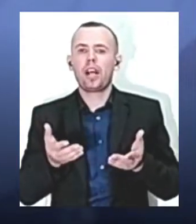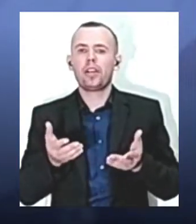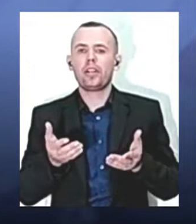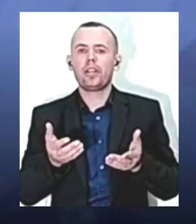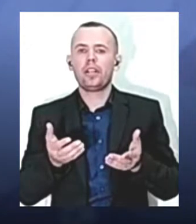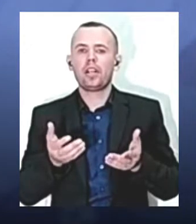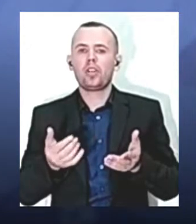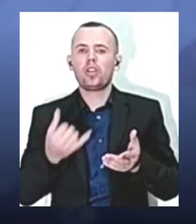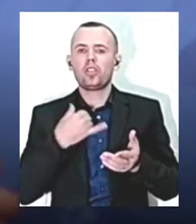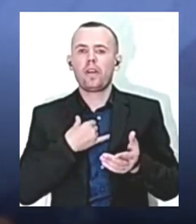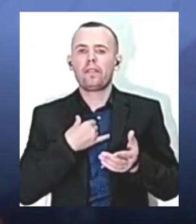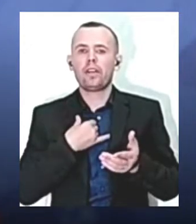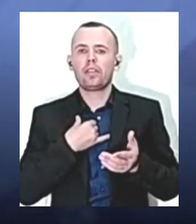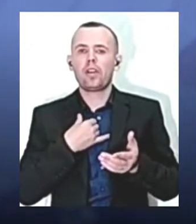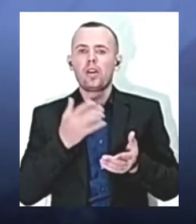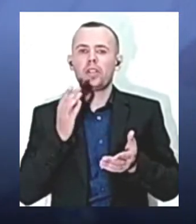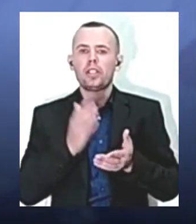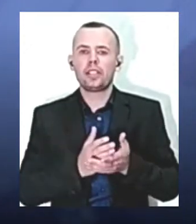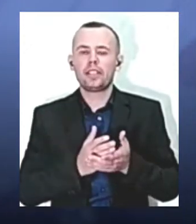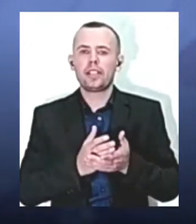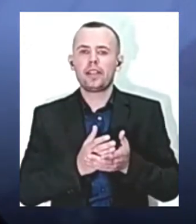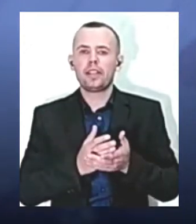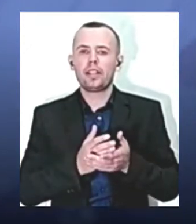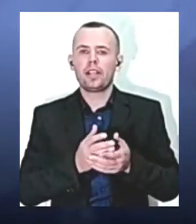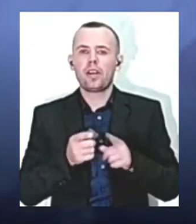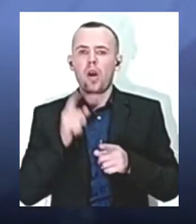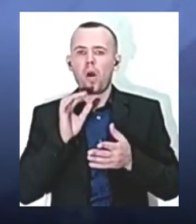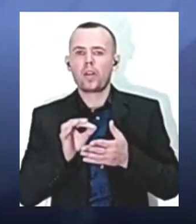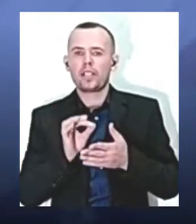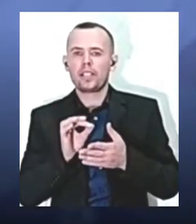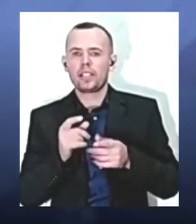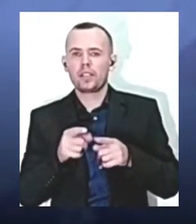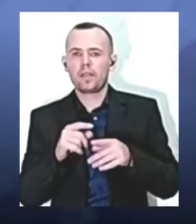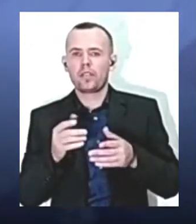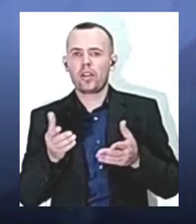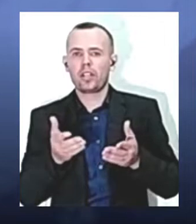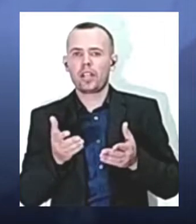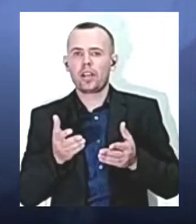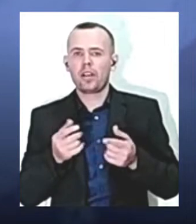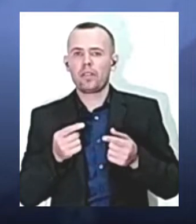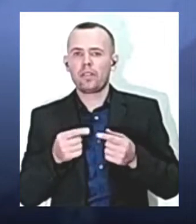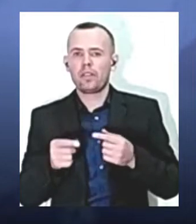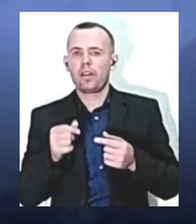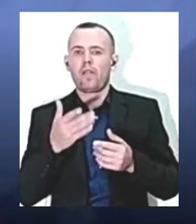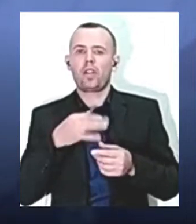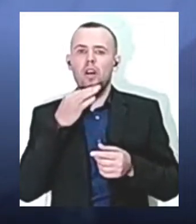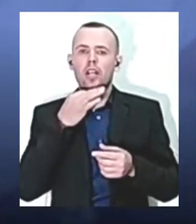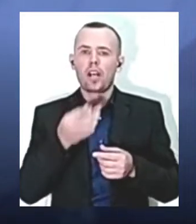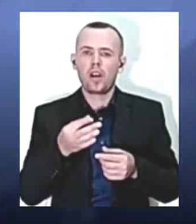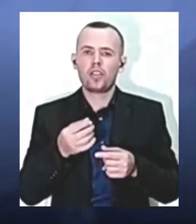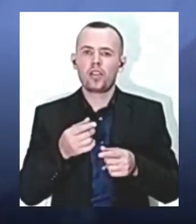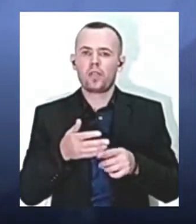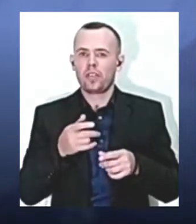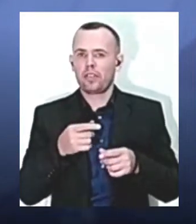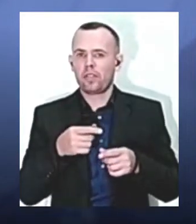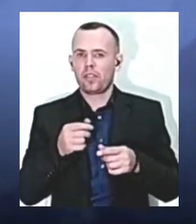є наприклад, одні оцінки ситуації, які дають правозахисники. Вони краще обізнані, вони краще розуміють, що відбувається з